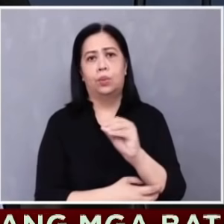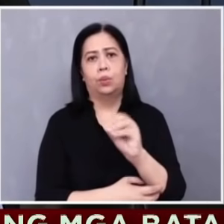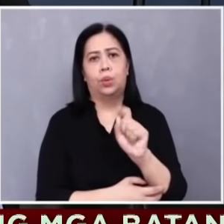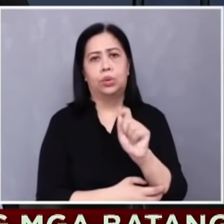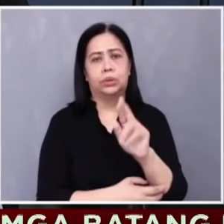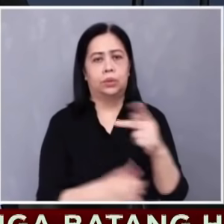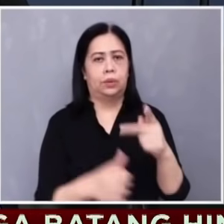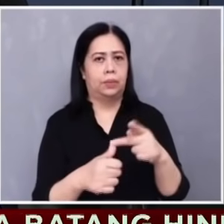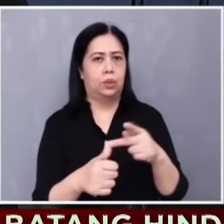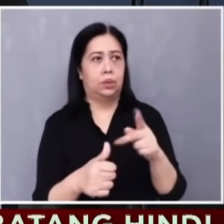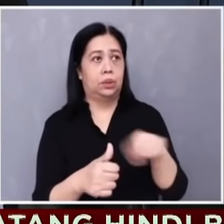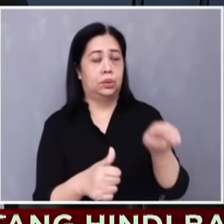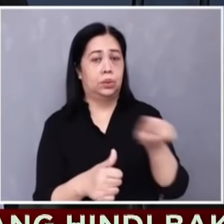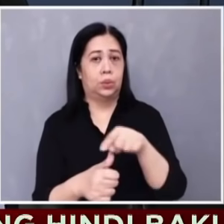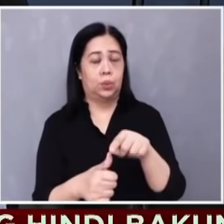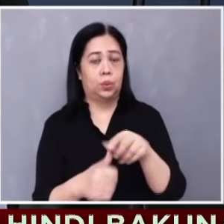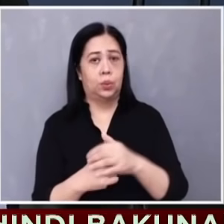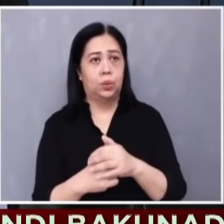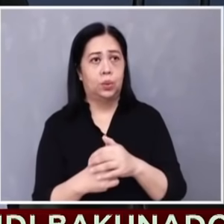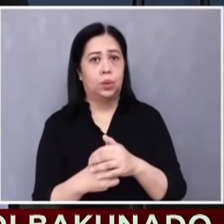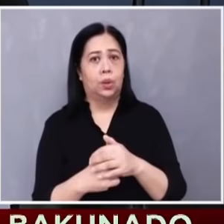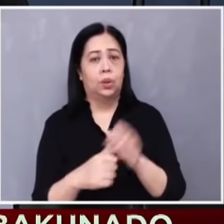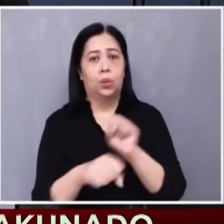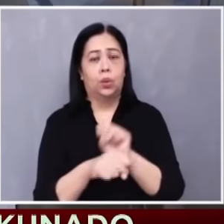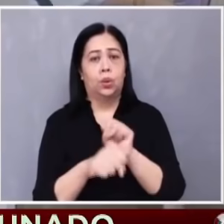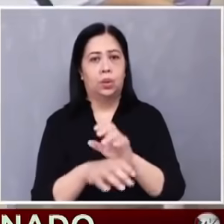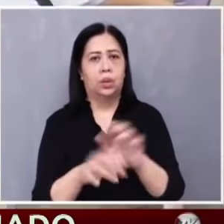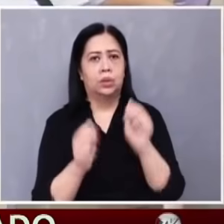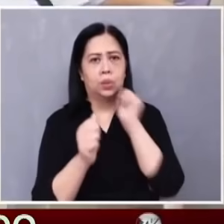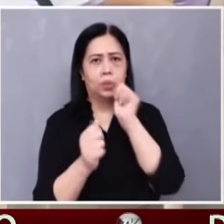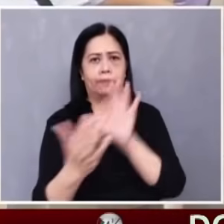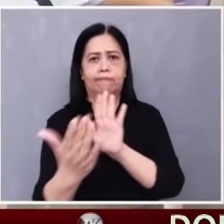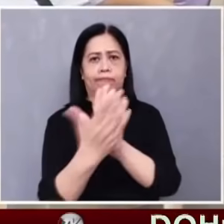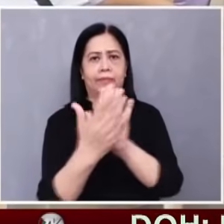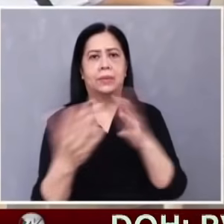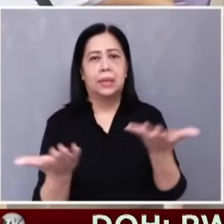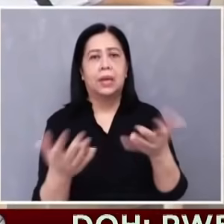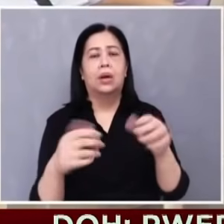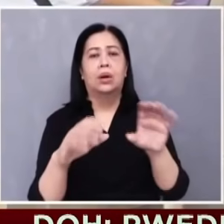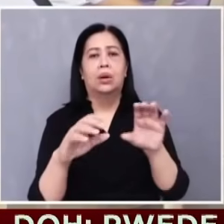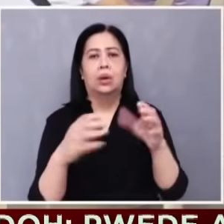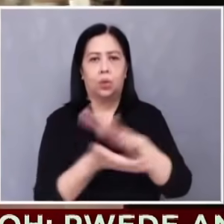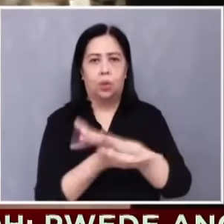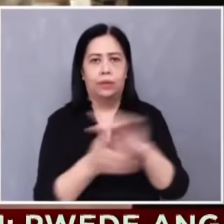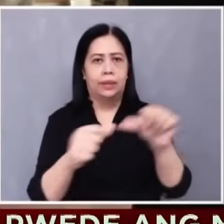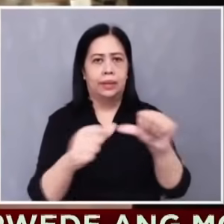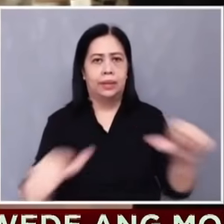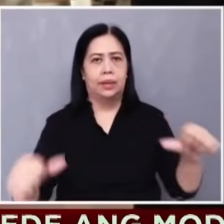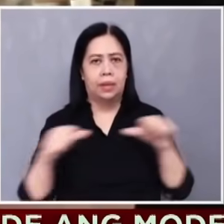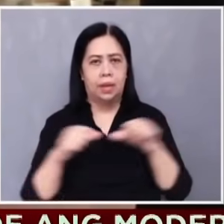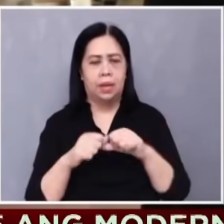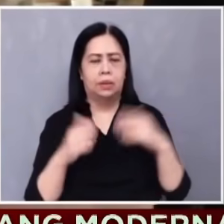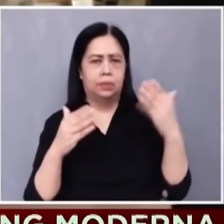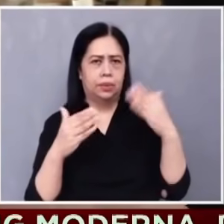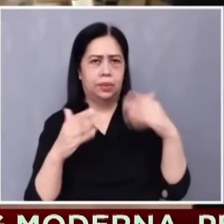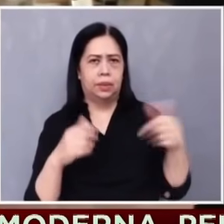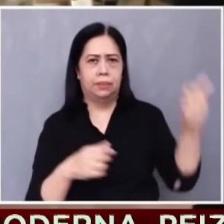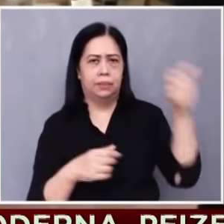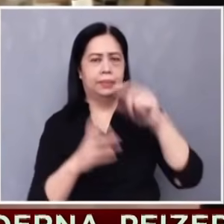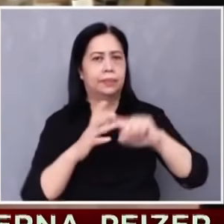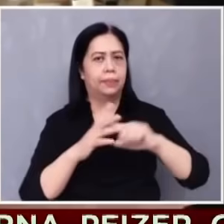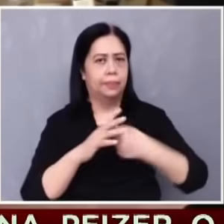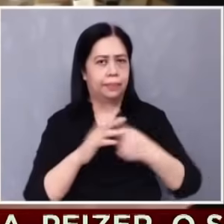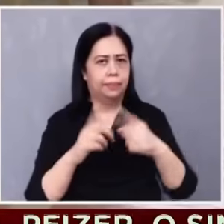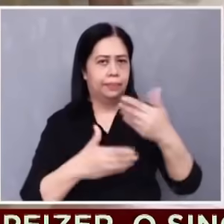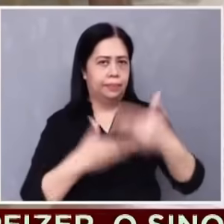prioritize those healthcare worker na engaged sa COVID area. Inaasahan ni Galvez na sa susunod na linggo, masisimula na rin ang pag-rollout